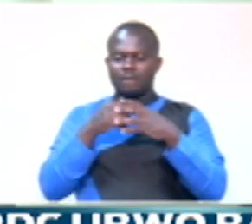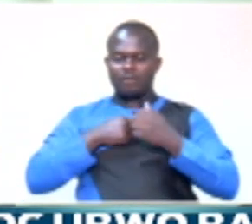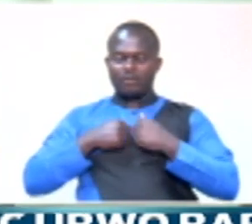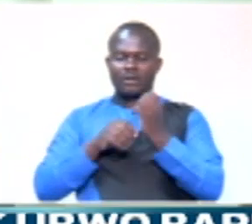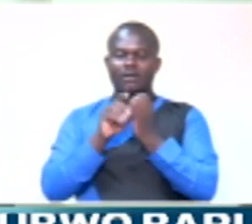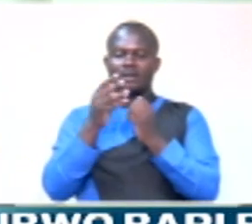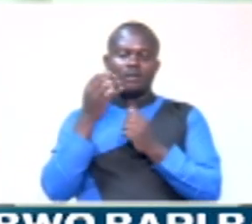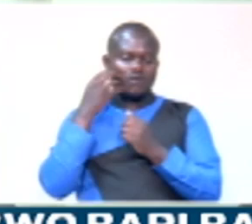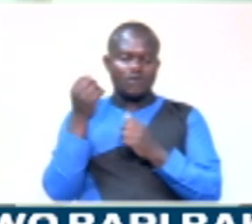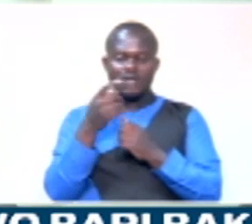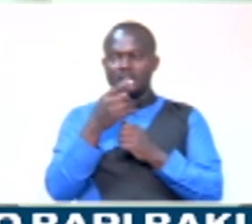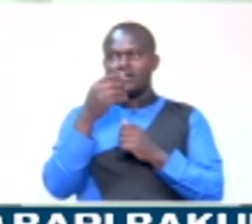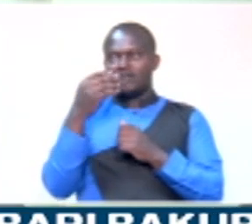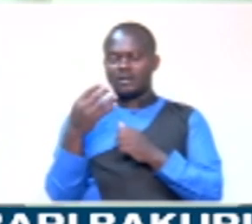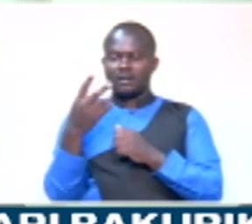24/4/2015,